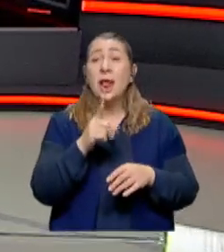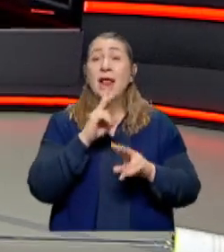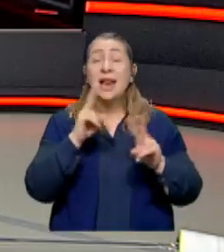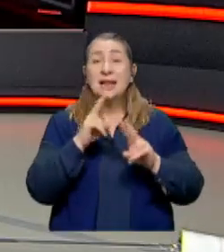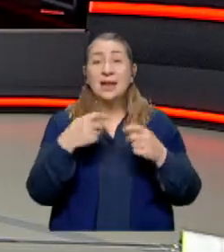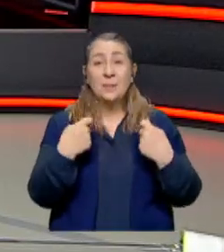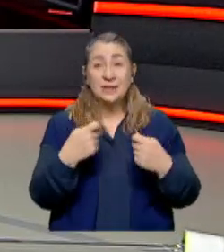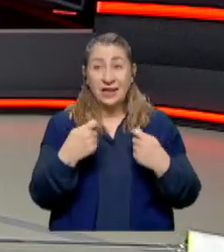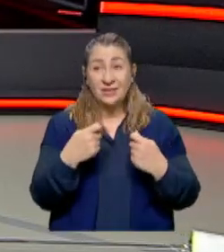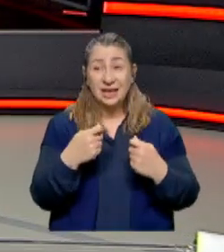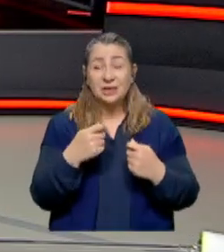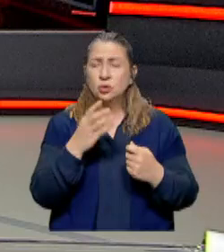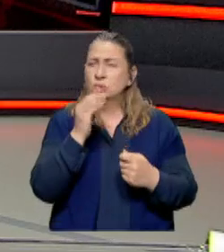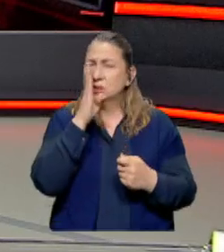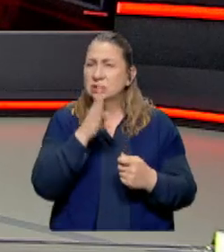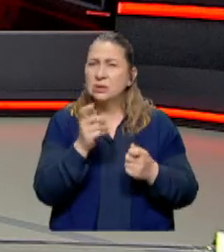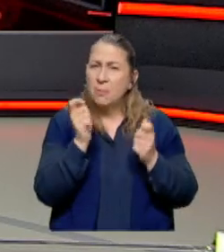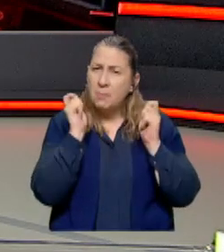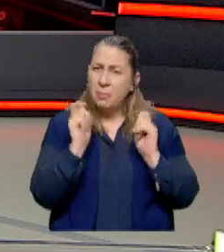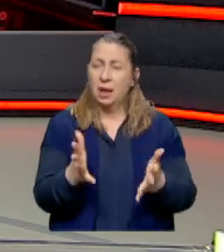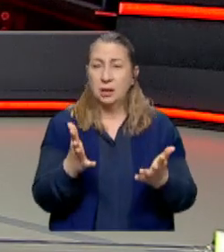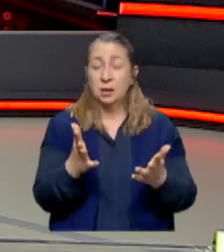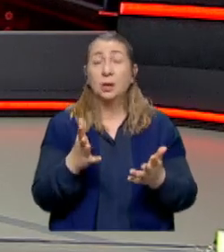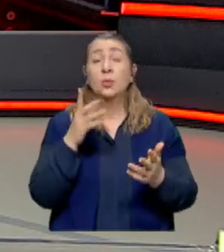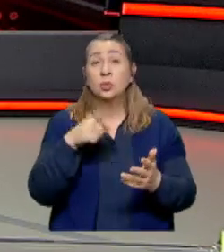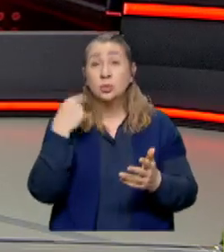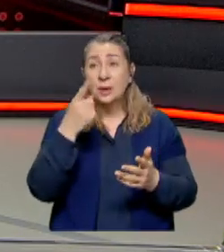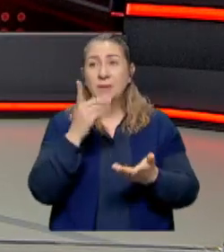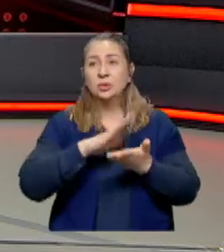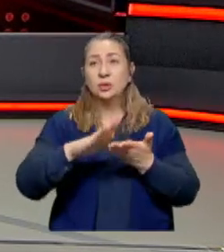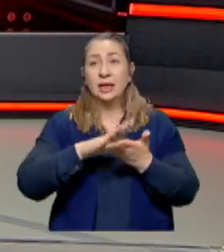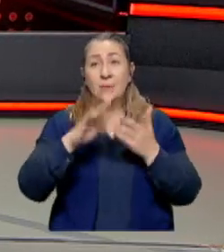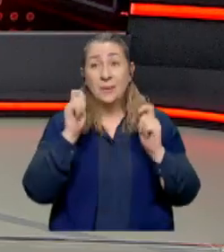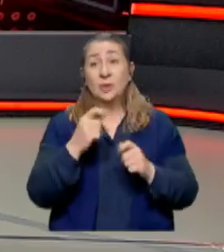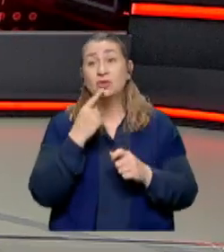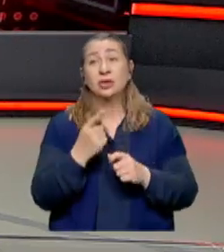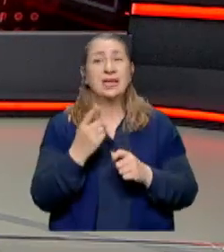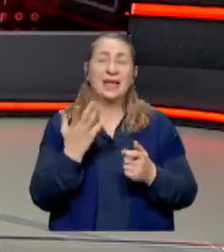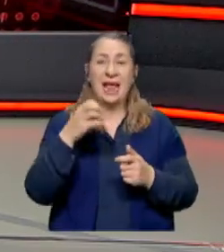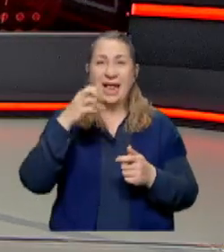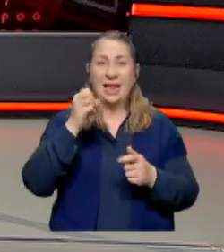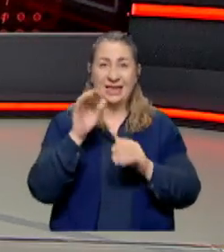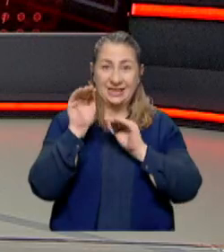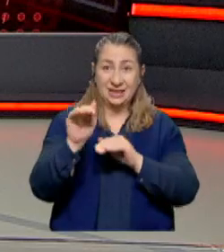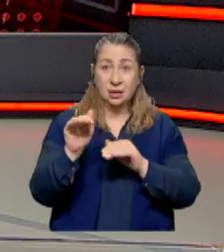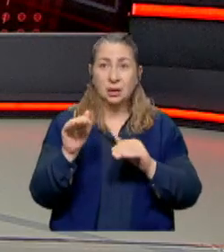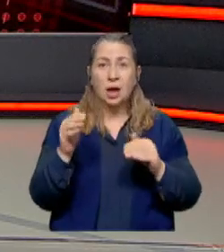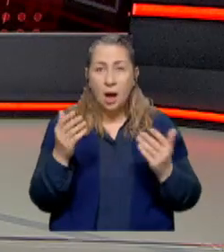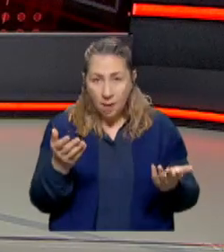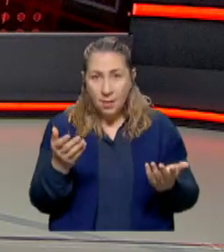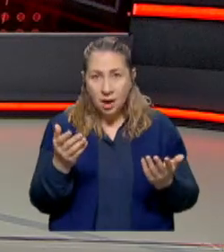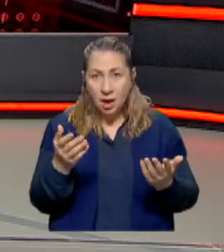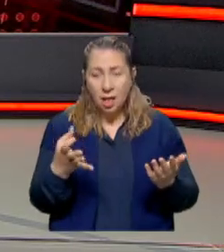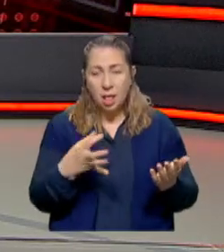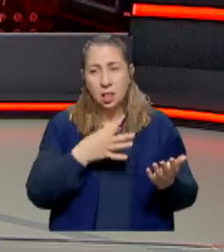elektrik harcamaları ciddi tutarlara denk geliyor. Bu nedenle de bir düzenleme yapıldı sözde. Neydi? Elektrik desteği. Fakat